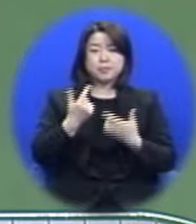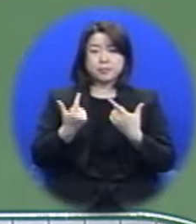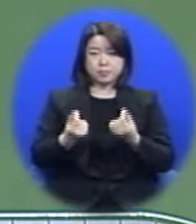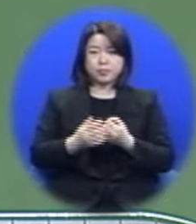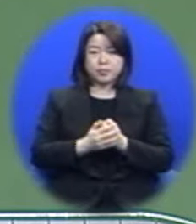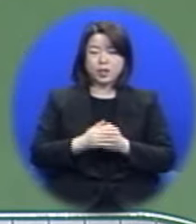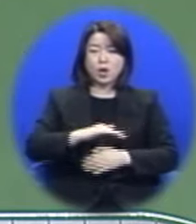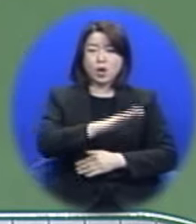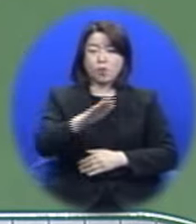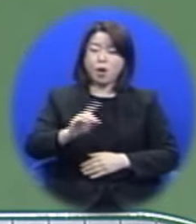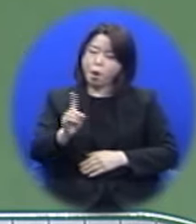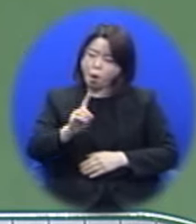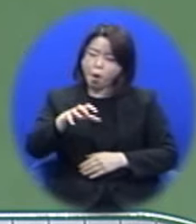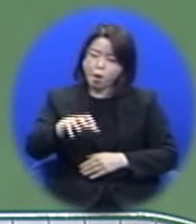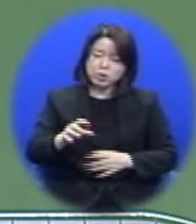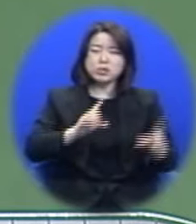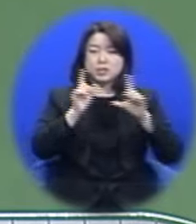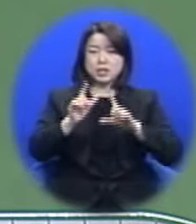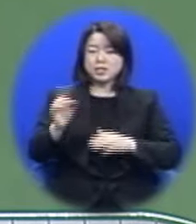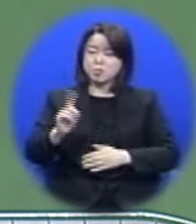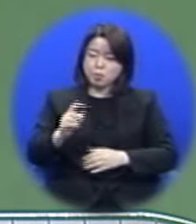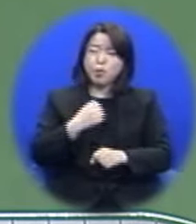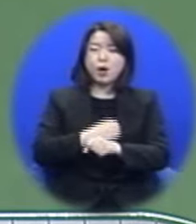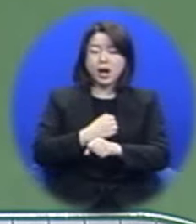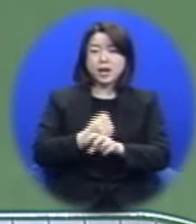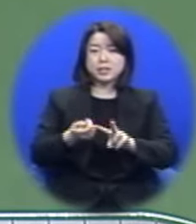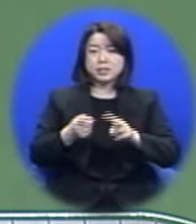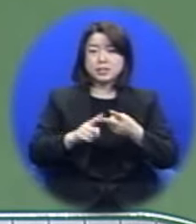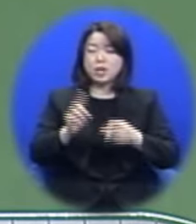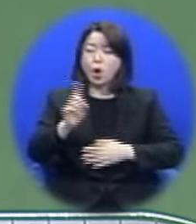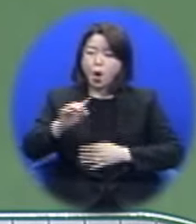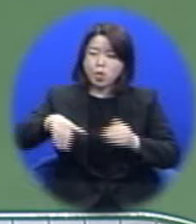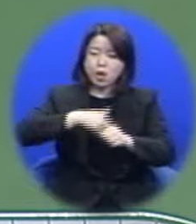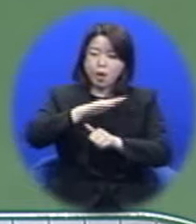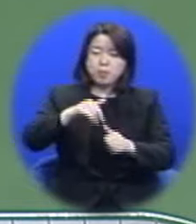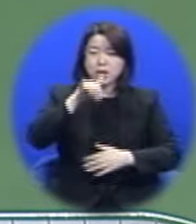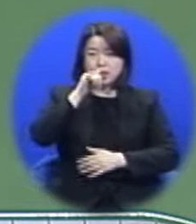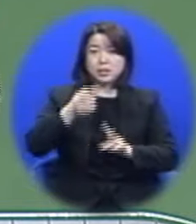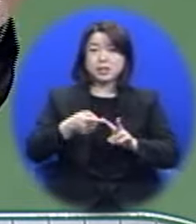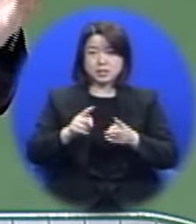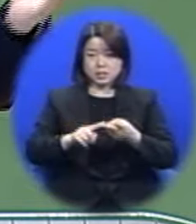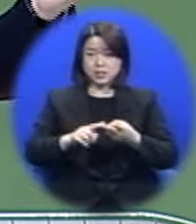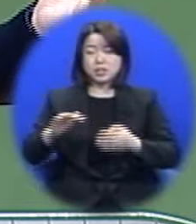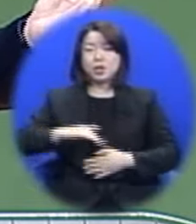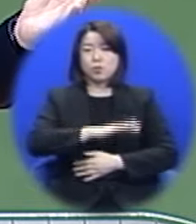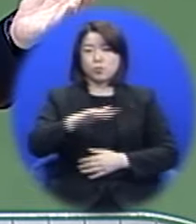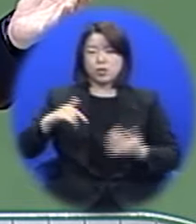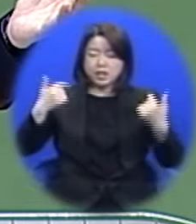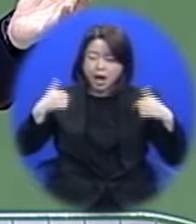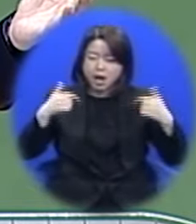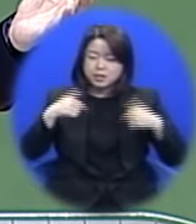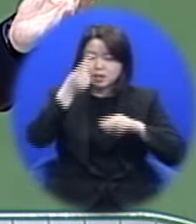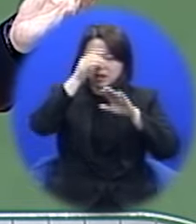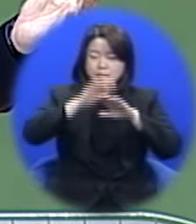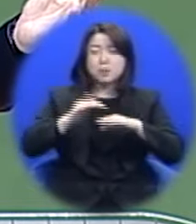어디서 살든지 무엇을 하든지 어떤 형편에 있든지 우리는 항상 예배하는